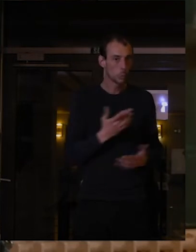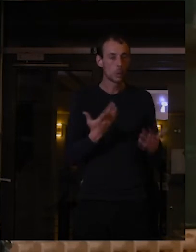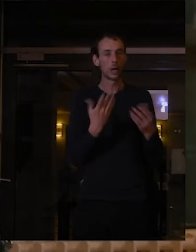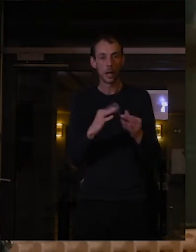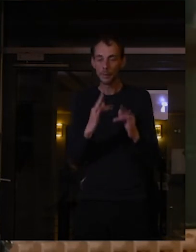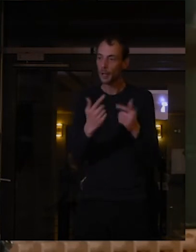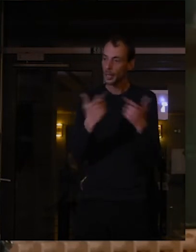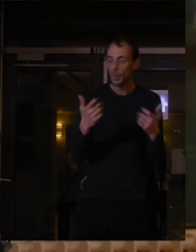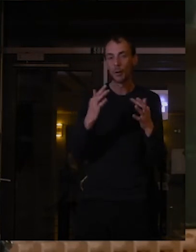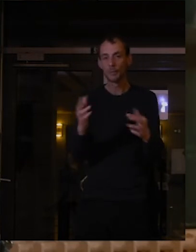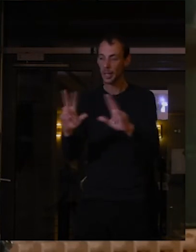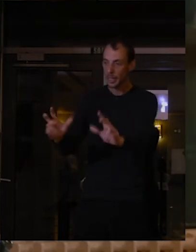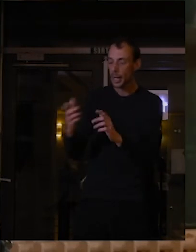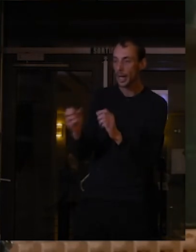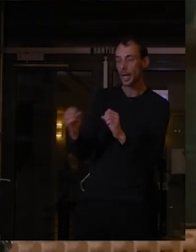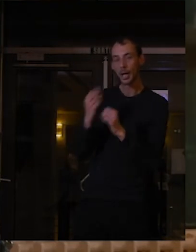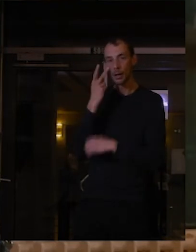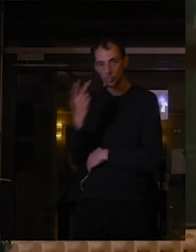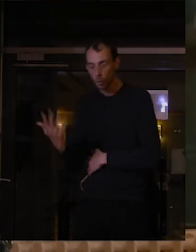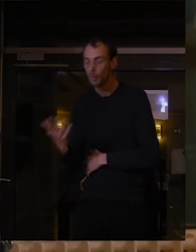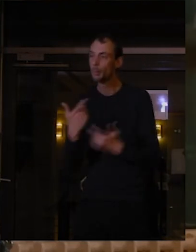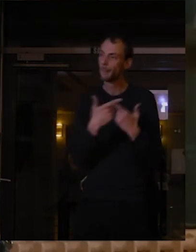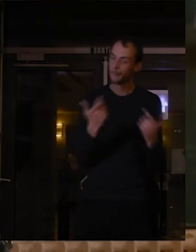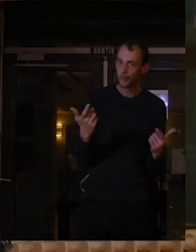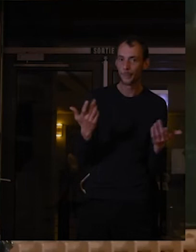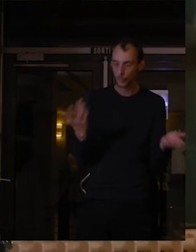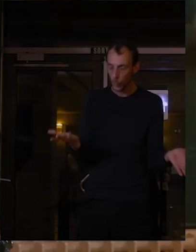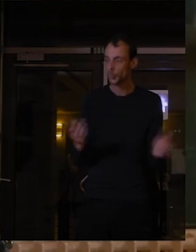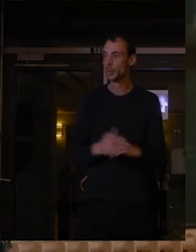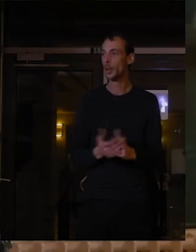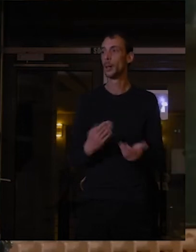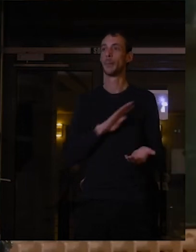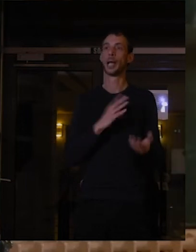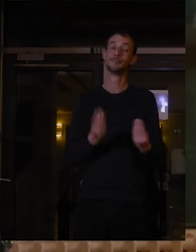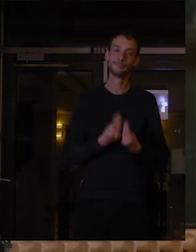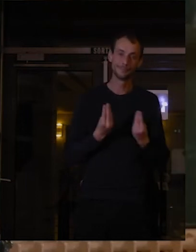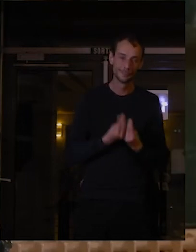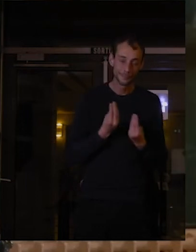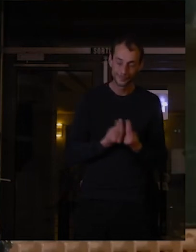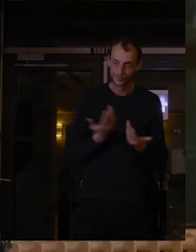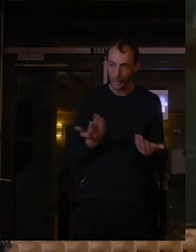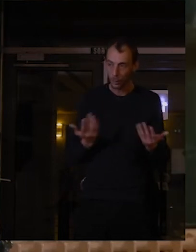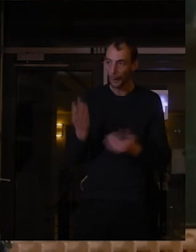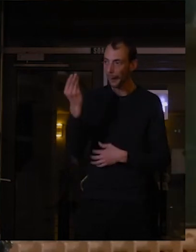des retransmissions, etc. Il est vrai que parce que, malheureusement, l'argent est le nerf de la guerre,